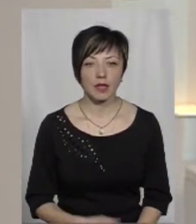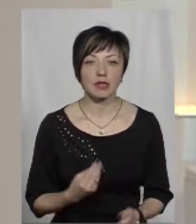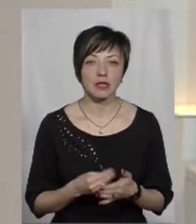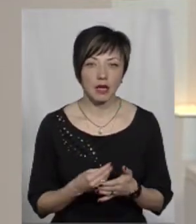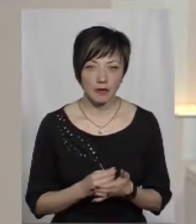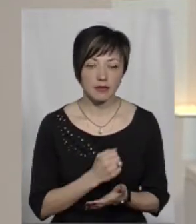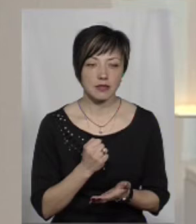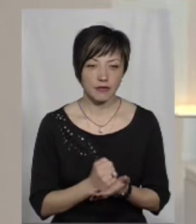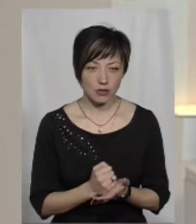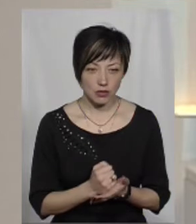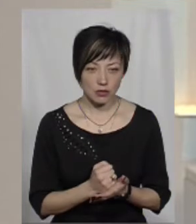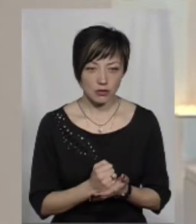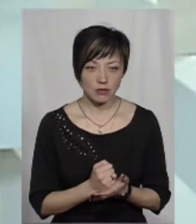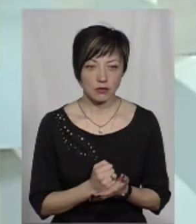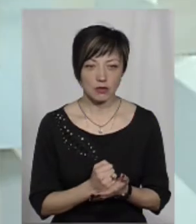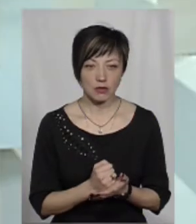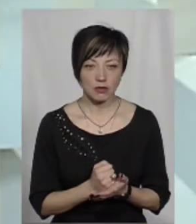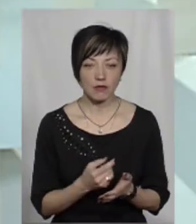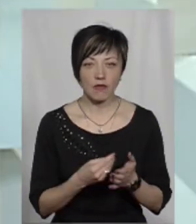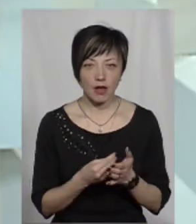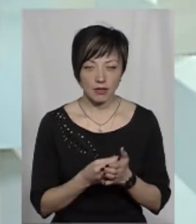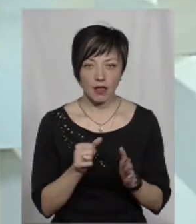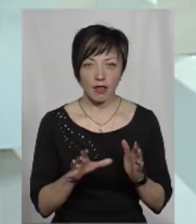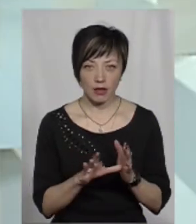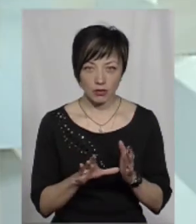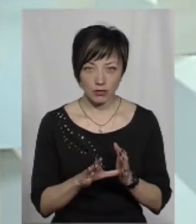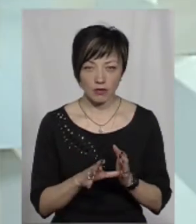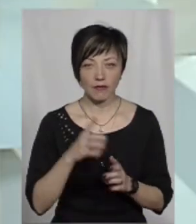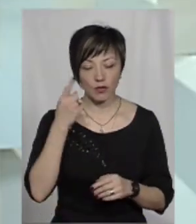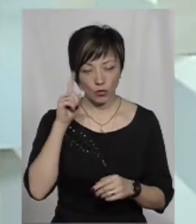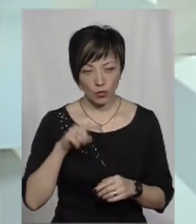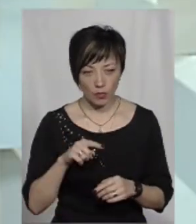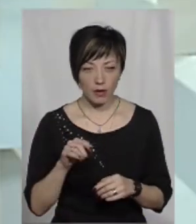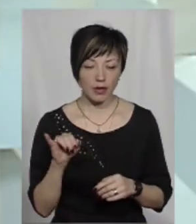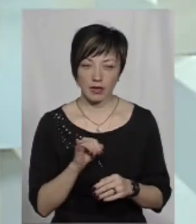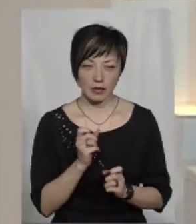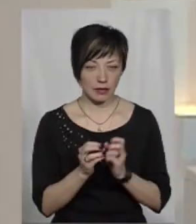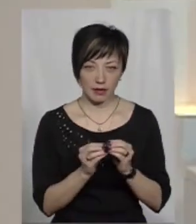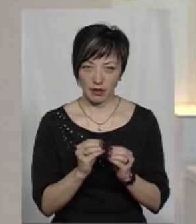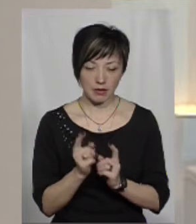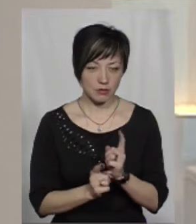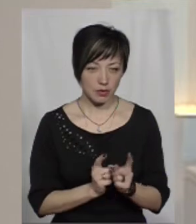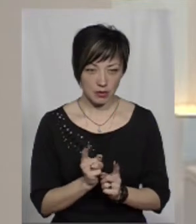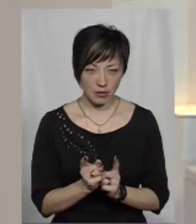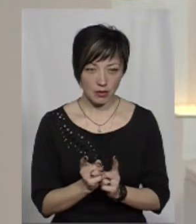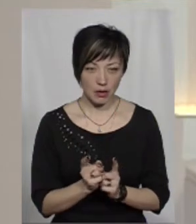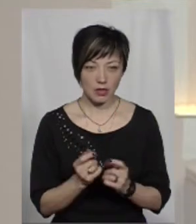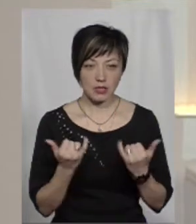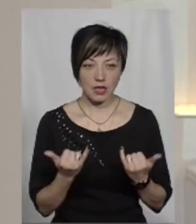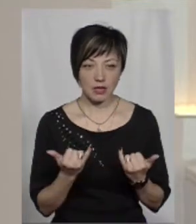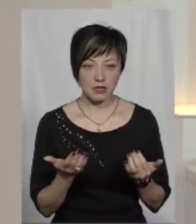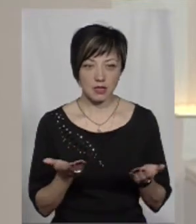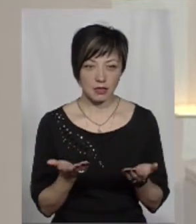Тарифи затверджені? Звичайно. Так. Вартість електроенергії відома і вона незмінна. Але